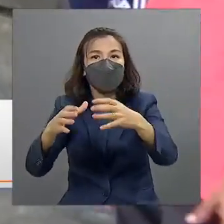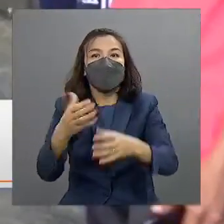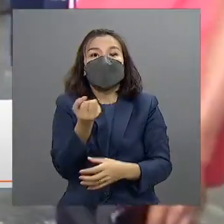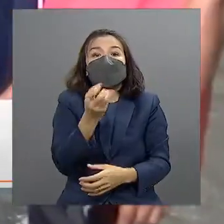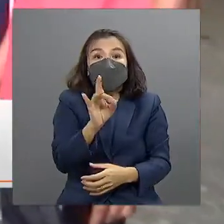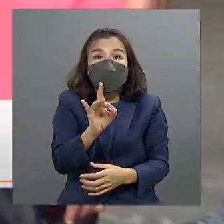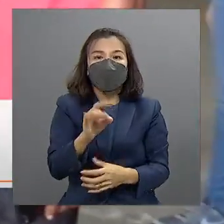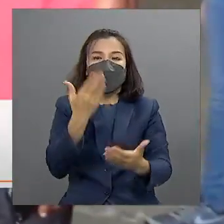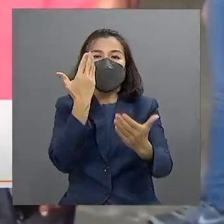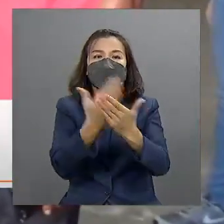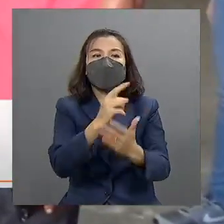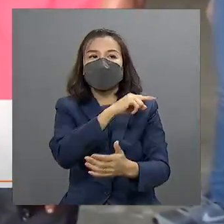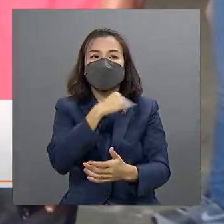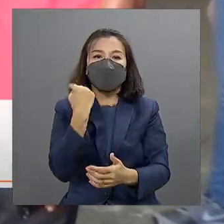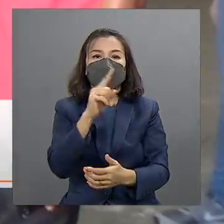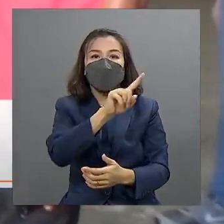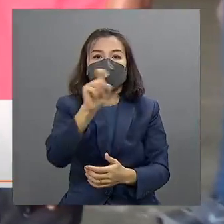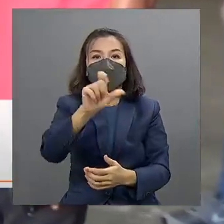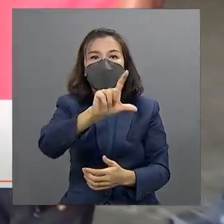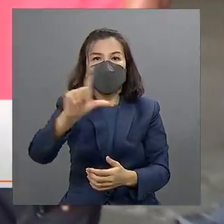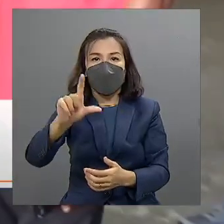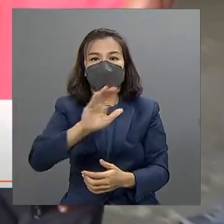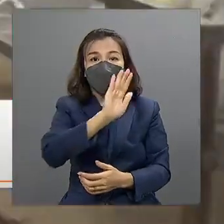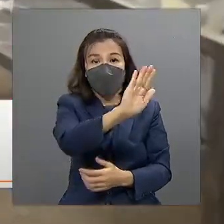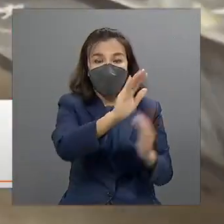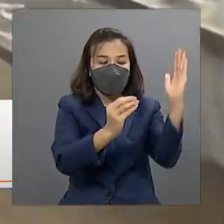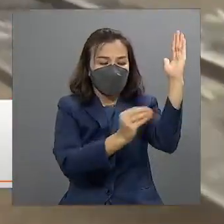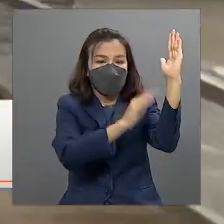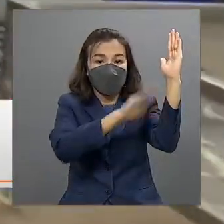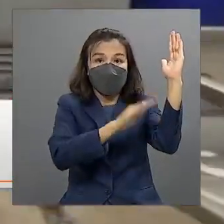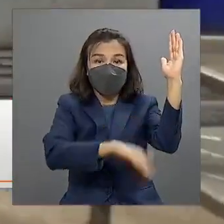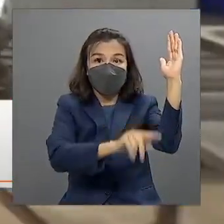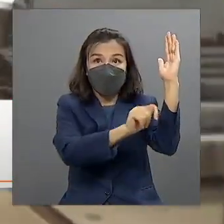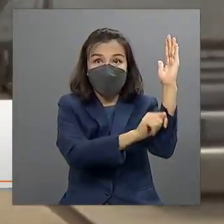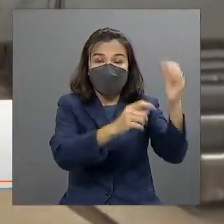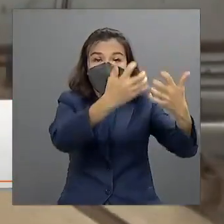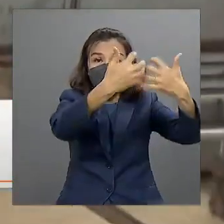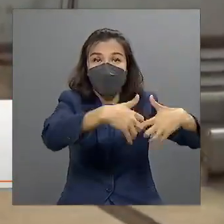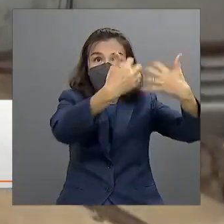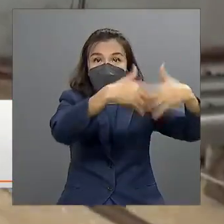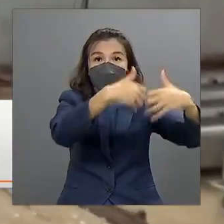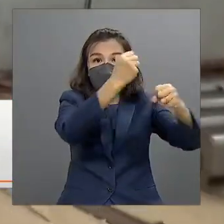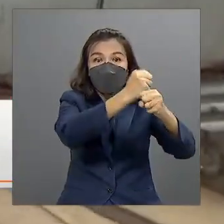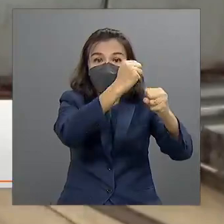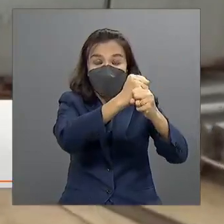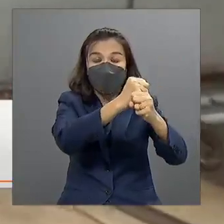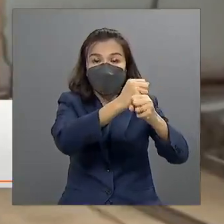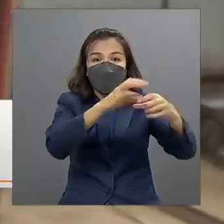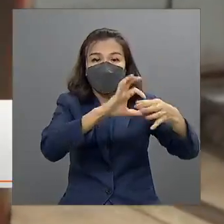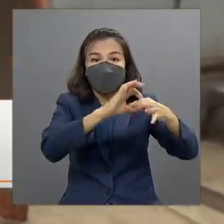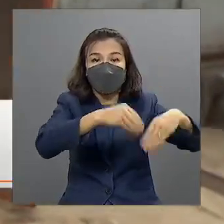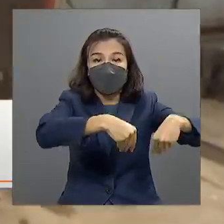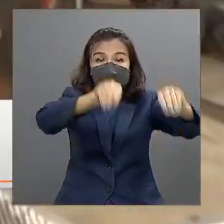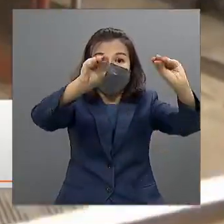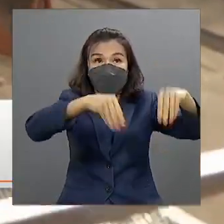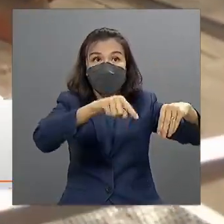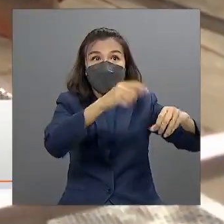อย่เฉพาะที่สหกรณกองทุนสวยางบ้านหนองครกซึงเป็โงานผลิตยางแผ่นควันแล้วก็โงานผลิตหมอนย